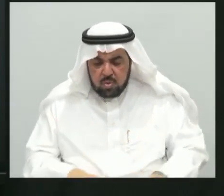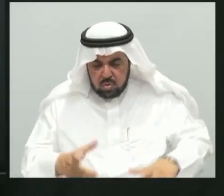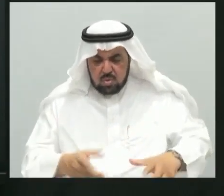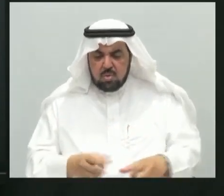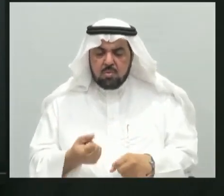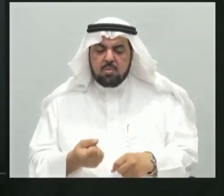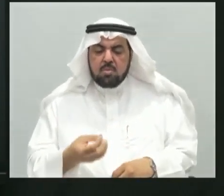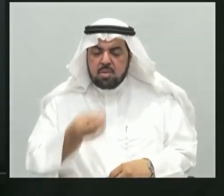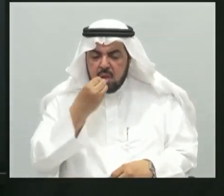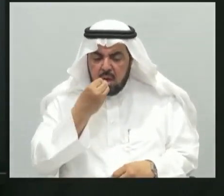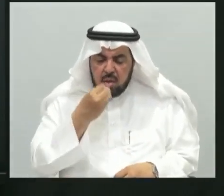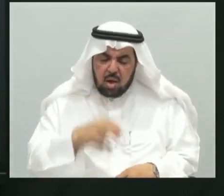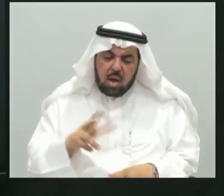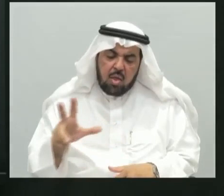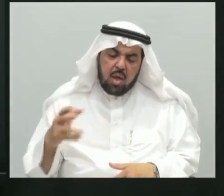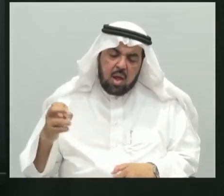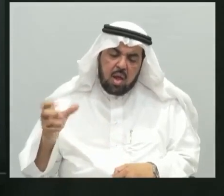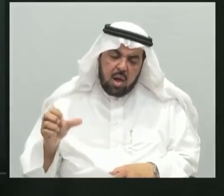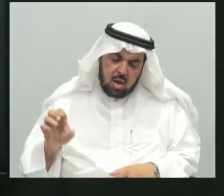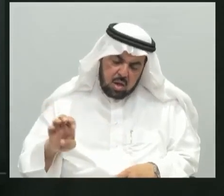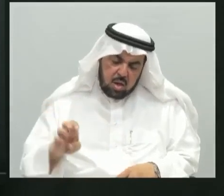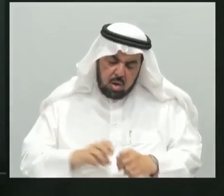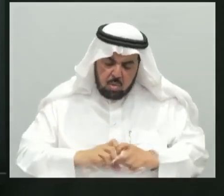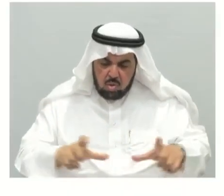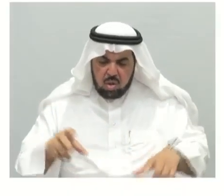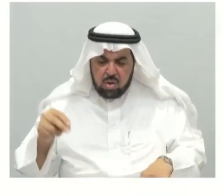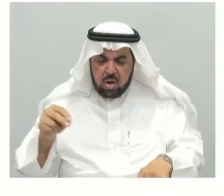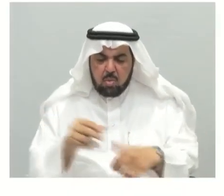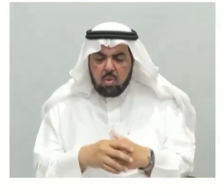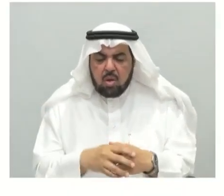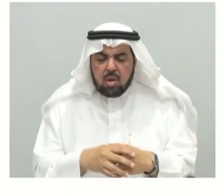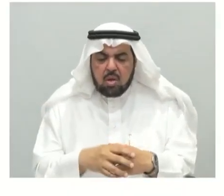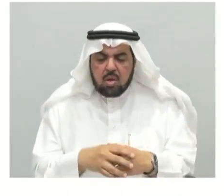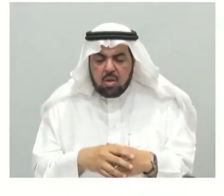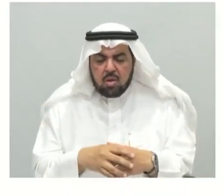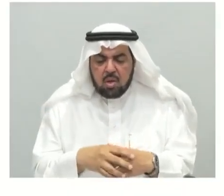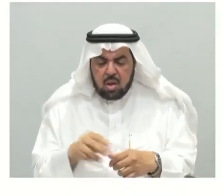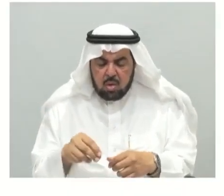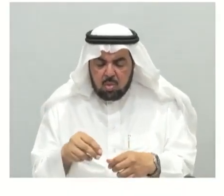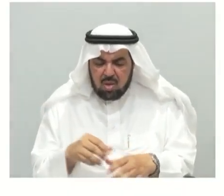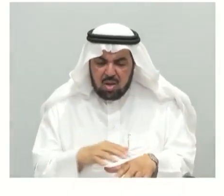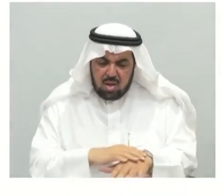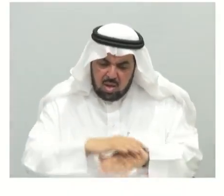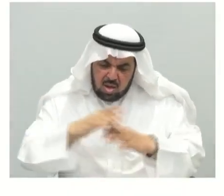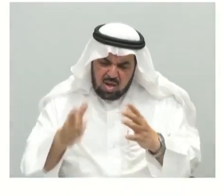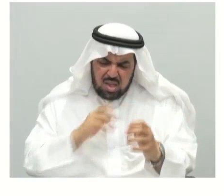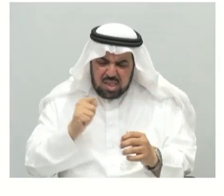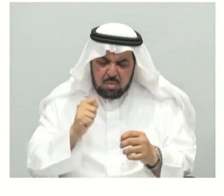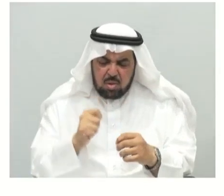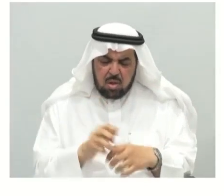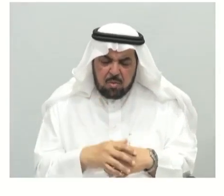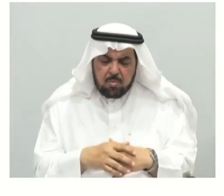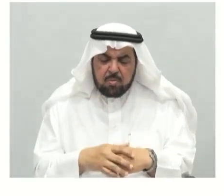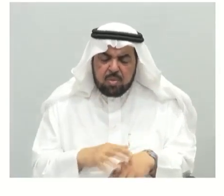تعتبر كغذاء لهذا العنكبوت وصف هذا النموذج نلاحظ يكون للعنكبوت غطاء سميك